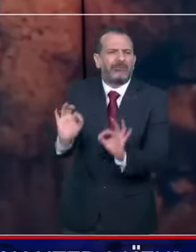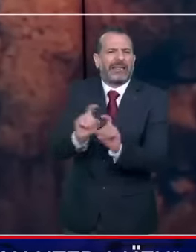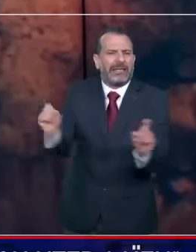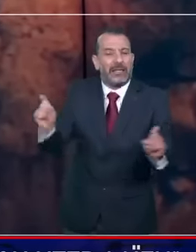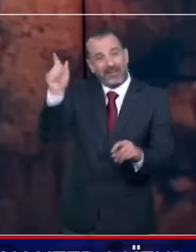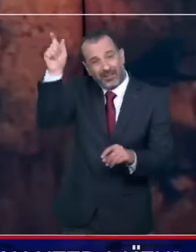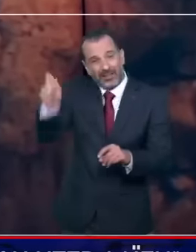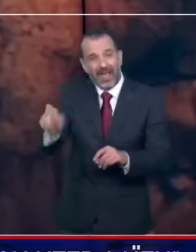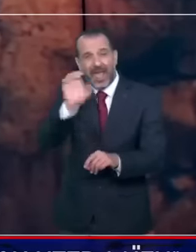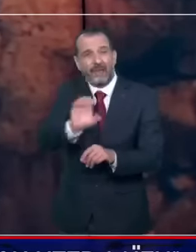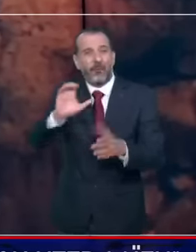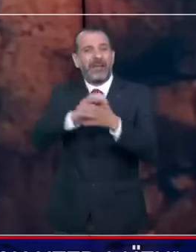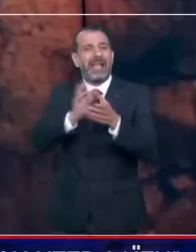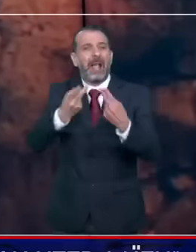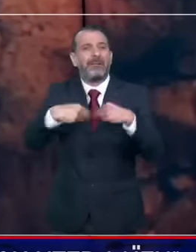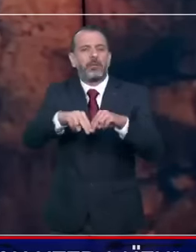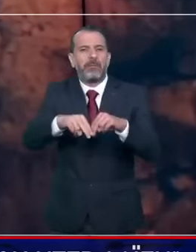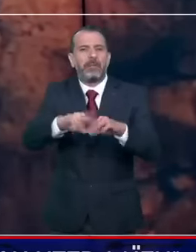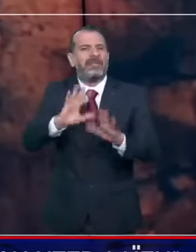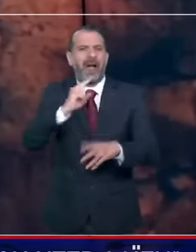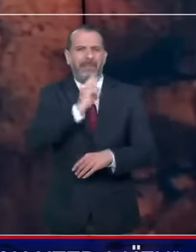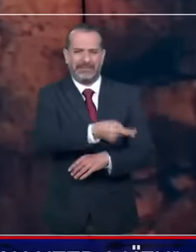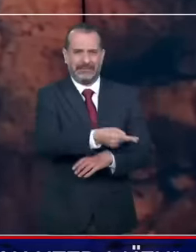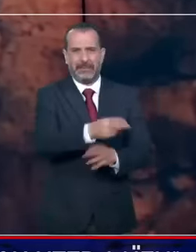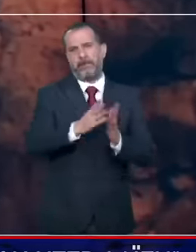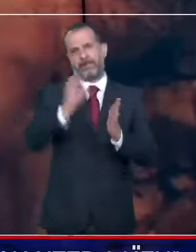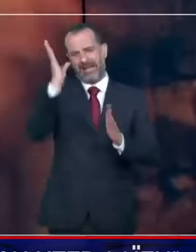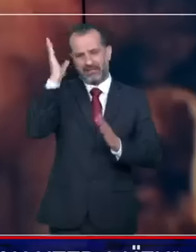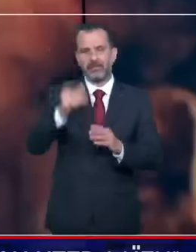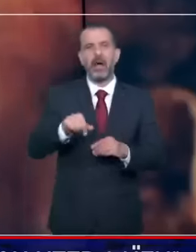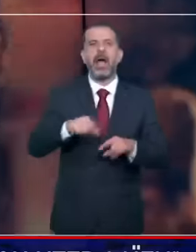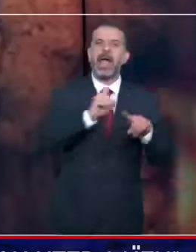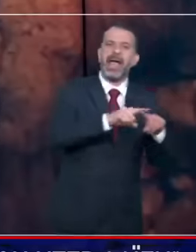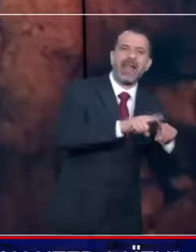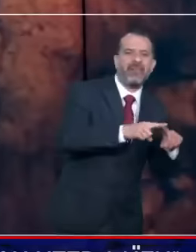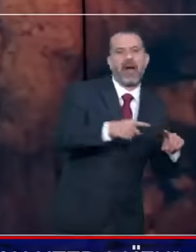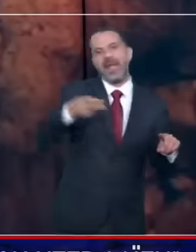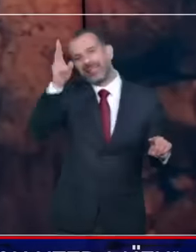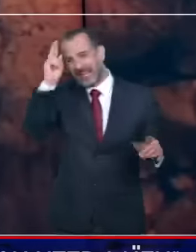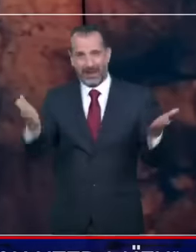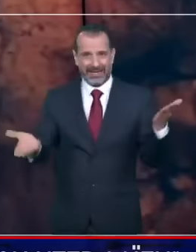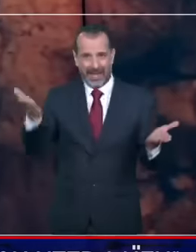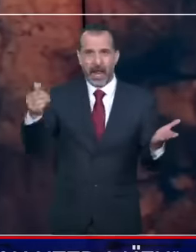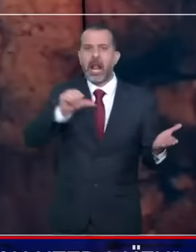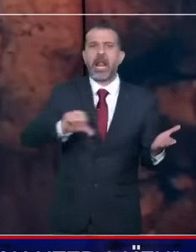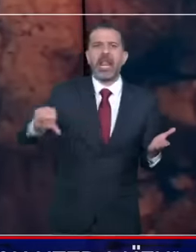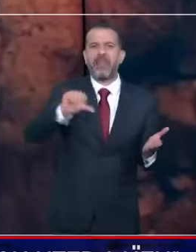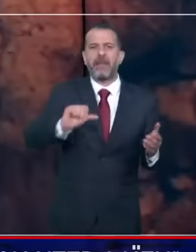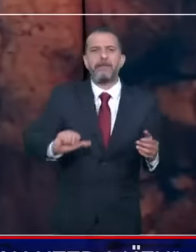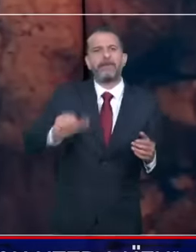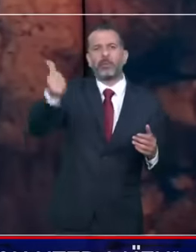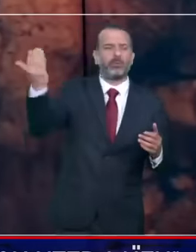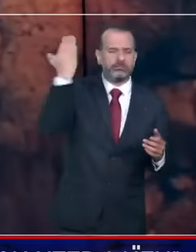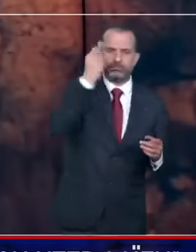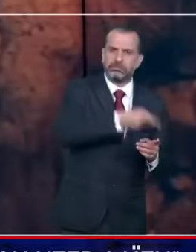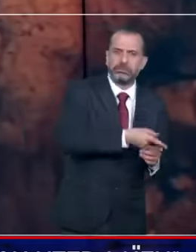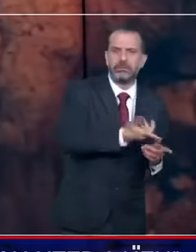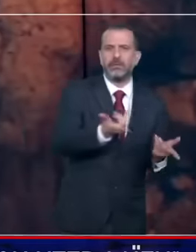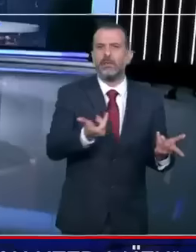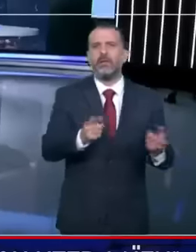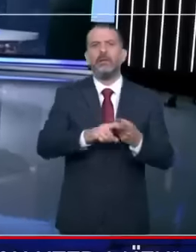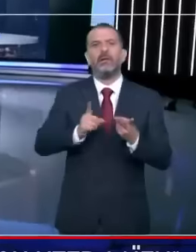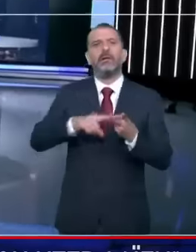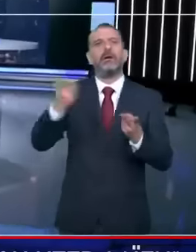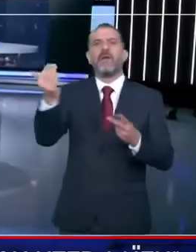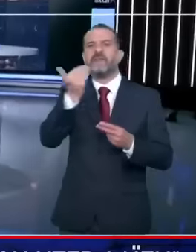το ελληνικό ελαιόλαδο είναι πιο ακριβό στην Ελλάδα από ότι στη Γερμανία? Η φέτα είναι πιο ακριβή στο Βέλγιο. Συγγνώμη, στην Ελλάδα από ότι είναι στο Βέλγιο. Για